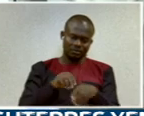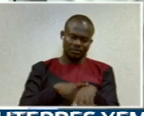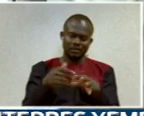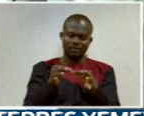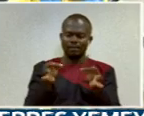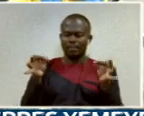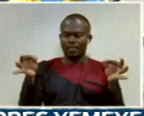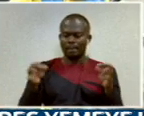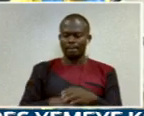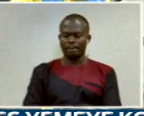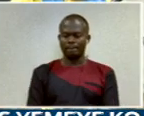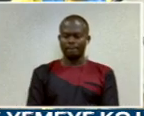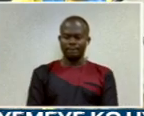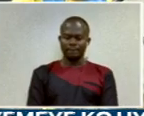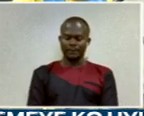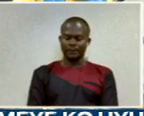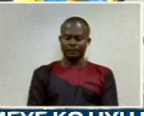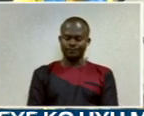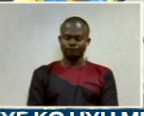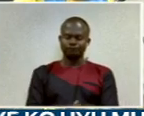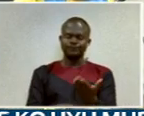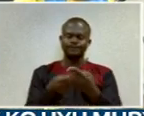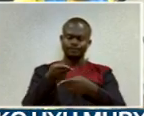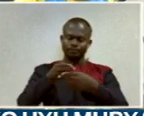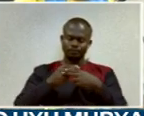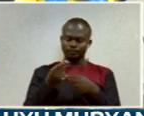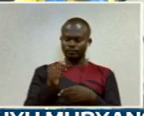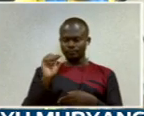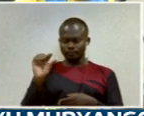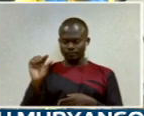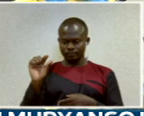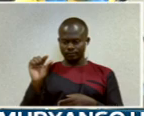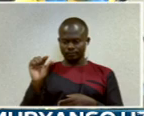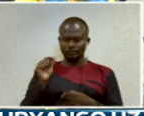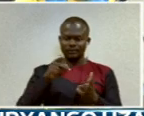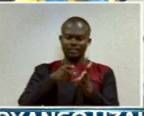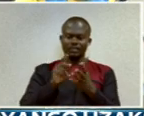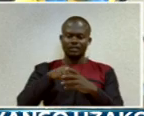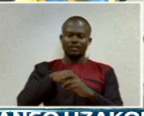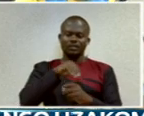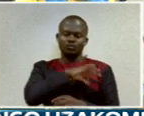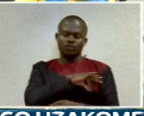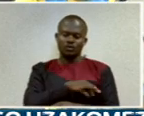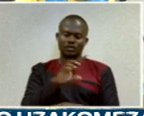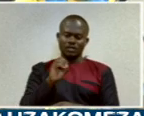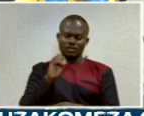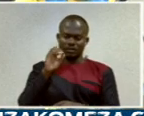kinini. Akaba ari inguzanyo ihendutse izikirwa ku nyungu ya